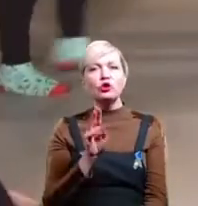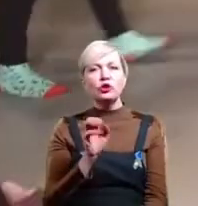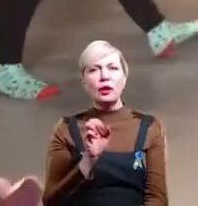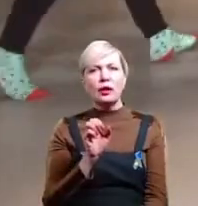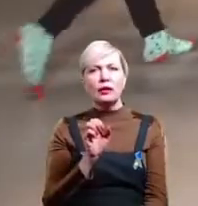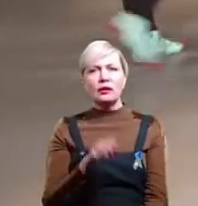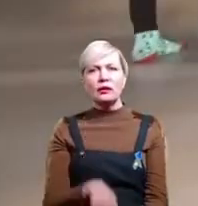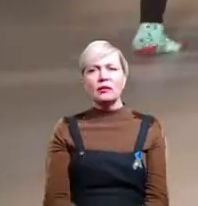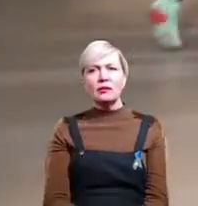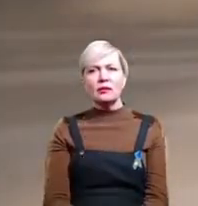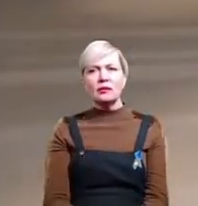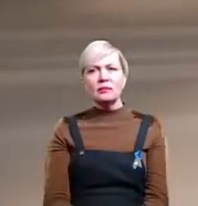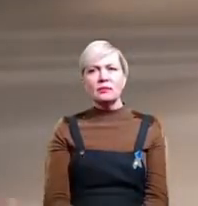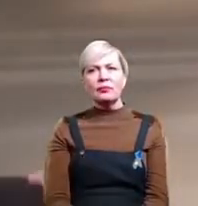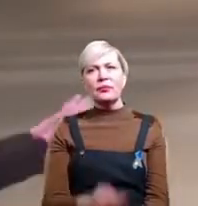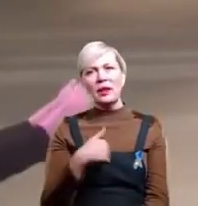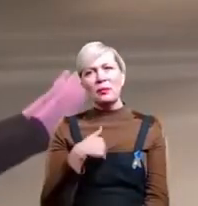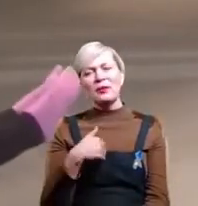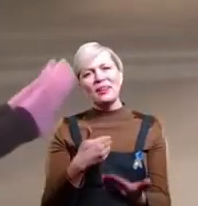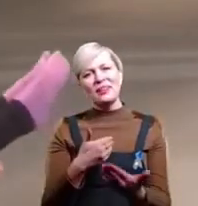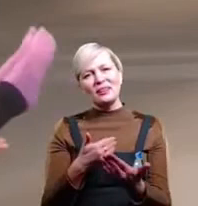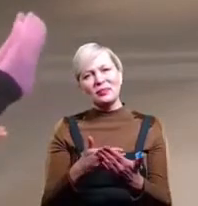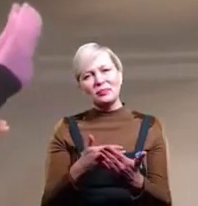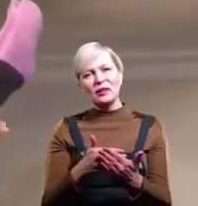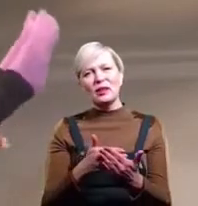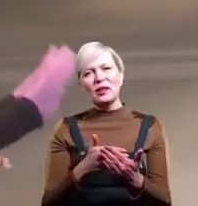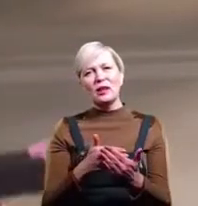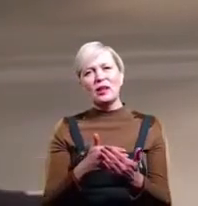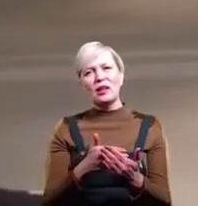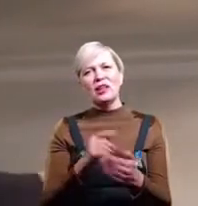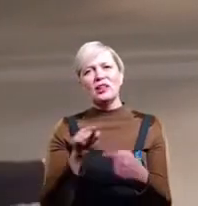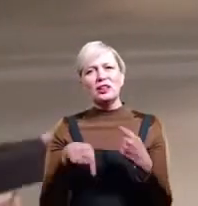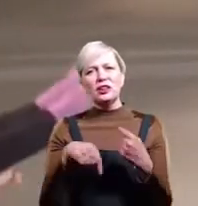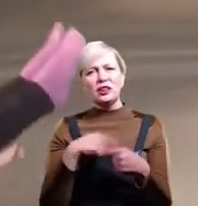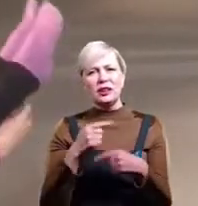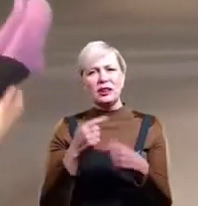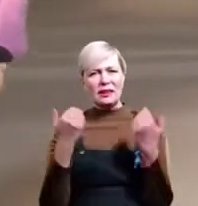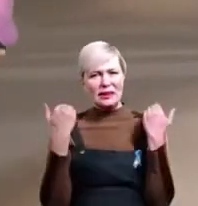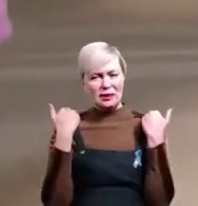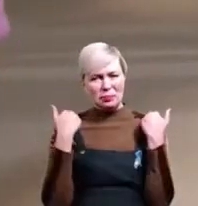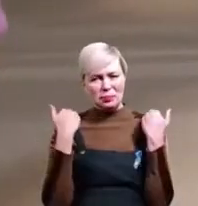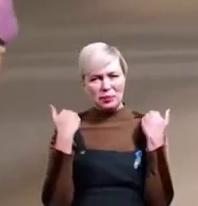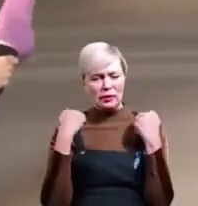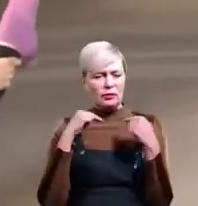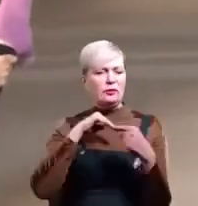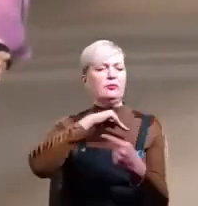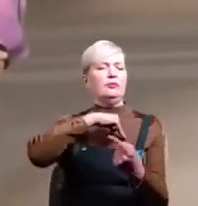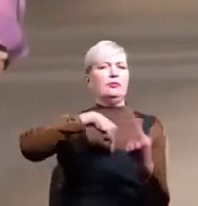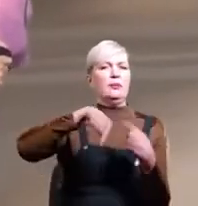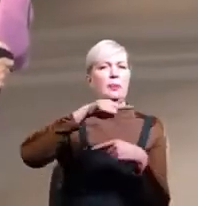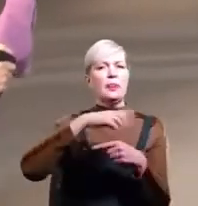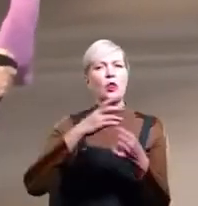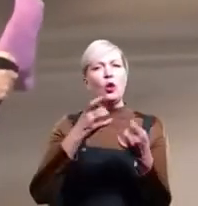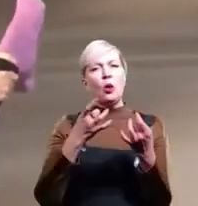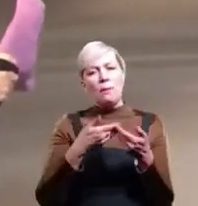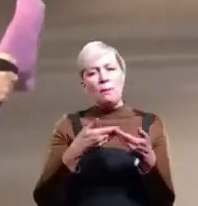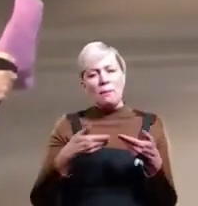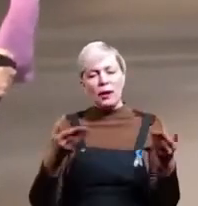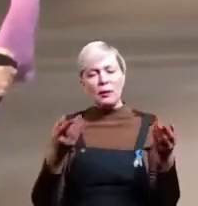Миша. Мне, конечно, больше нравится через спину, конечно же. Но мы делаем просто